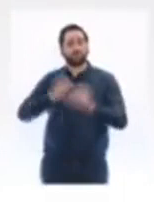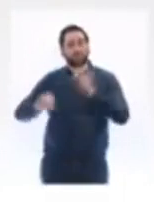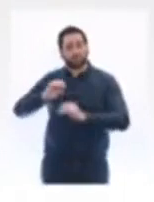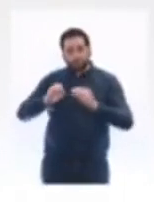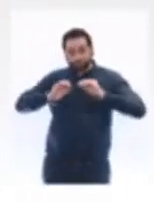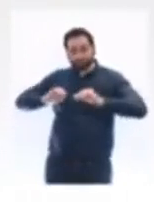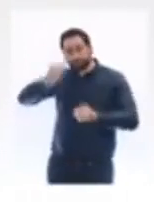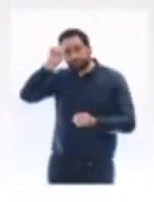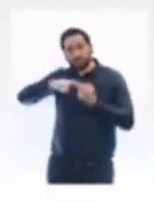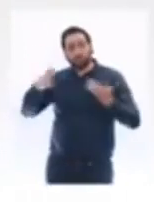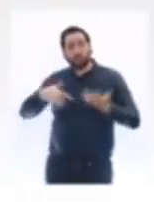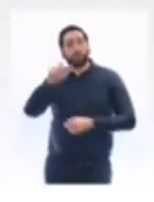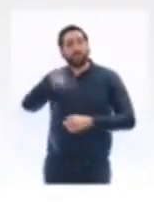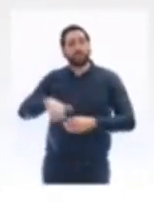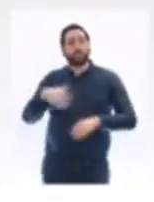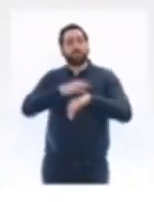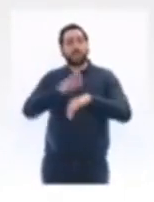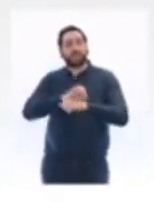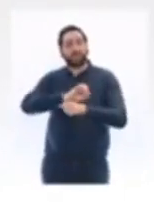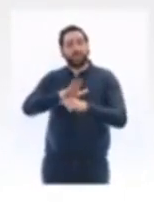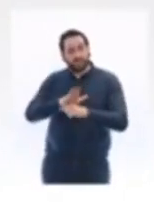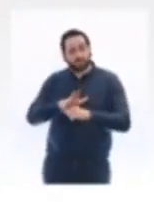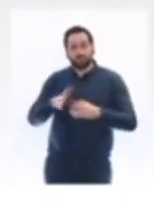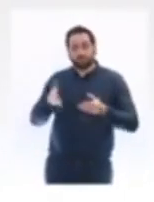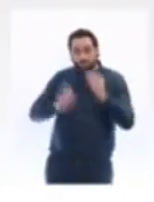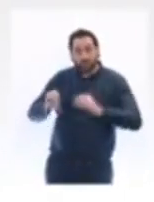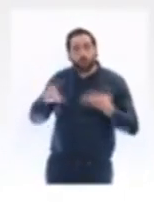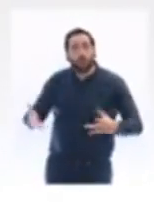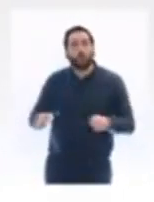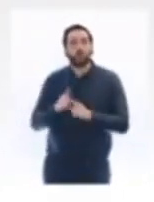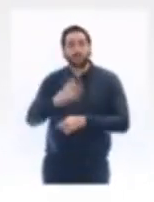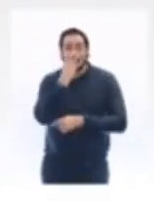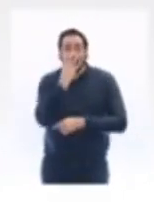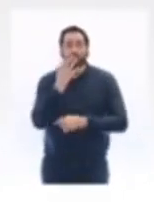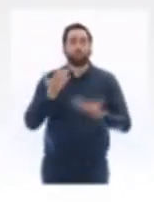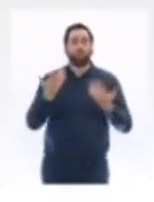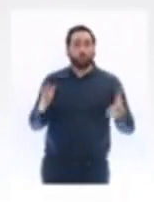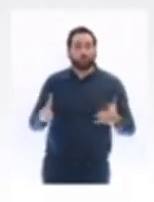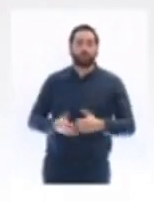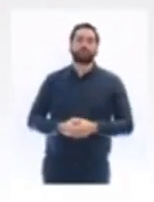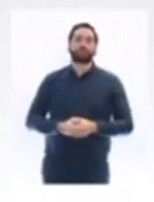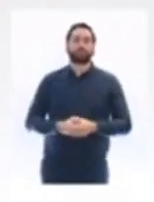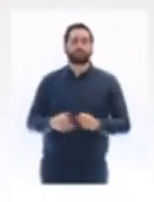les universités, les CHU, qui ont permis de libérer des étudiants en santé,